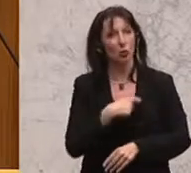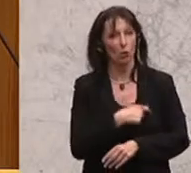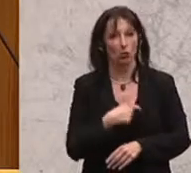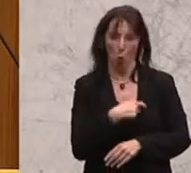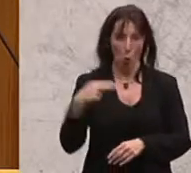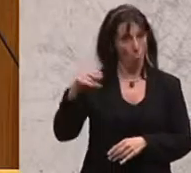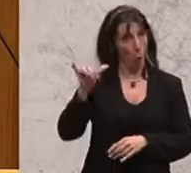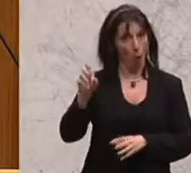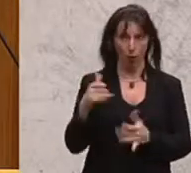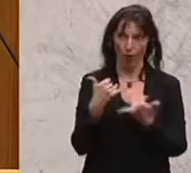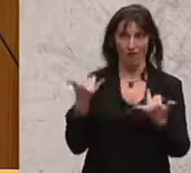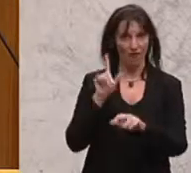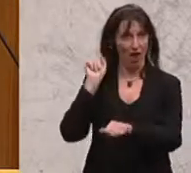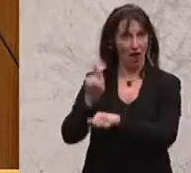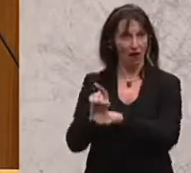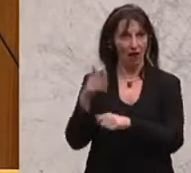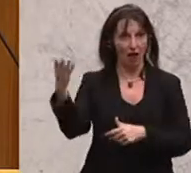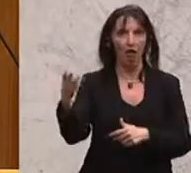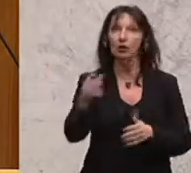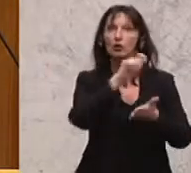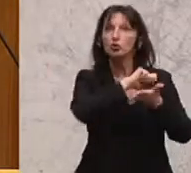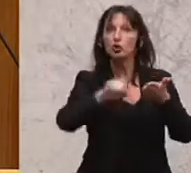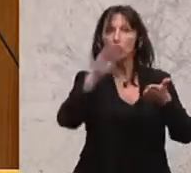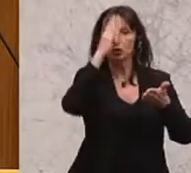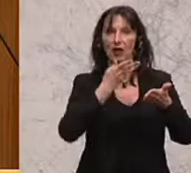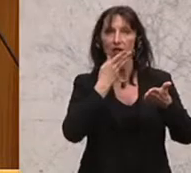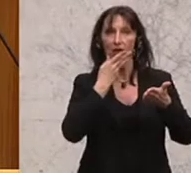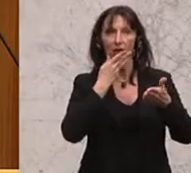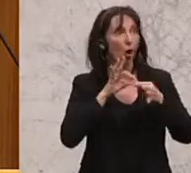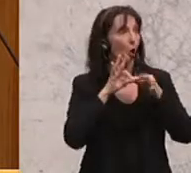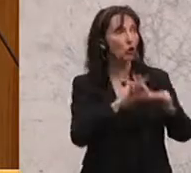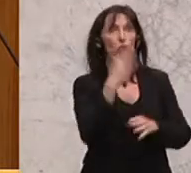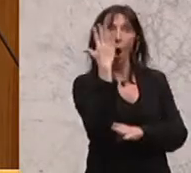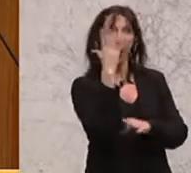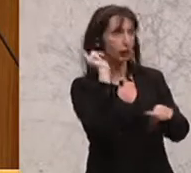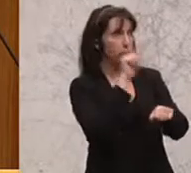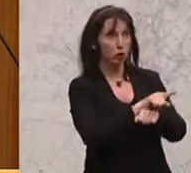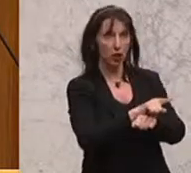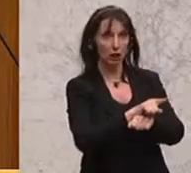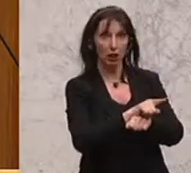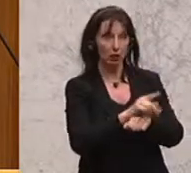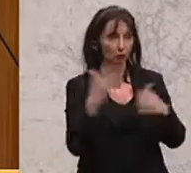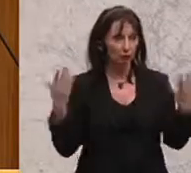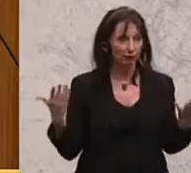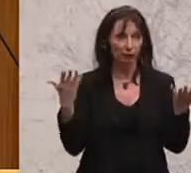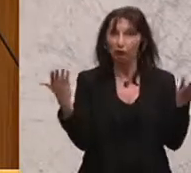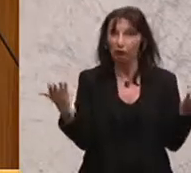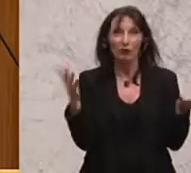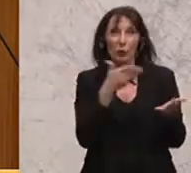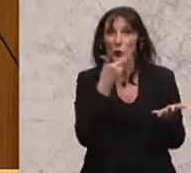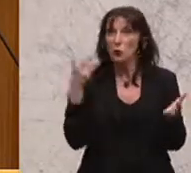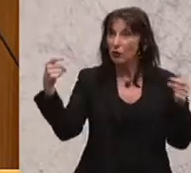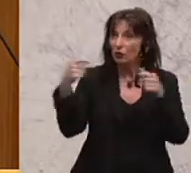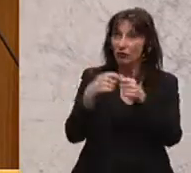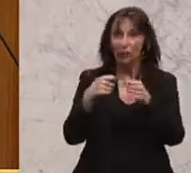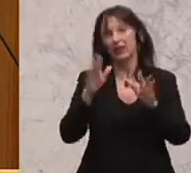Hypoalpe Adria. Durchgestrichen schwarz ist, wie gleichzeitig die Treuhänder bestellt werden der Hypoalpe Adria. Haben die mit dieser Sache nichts zu tun?